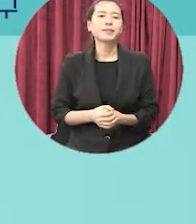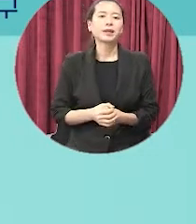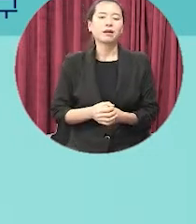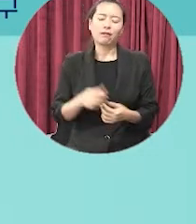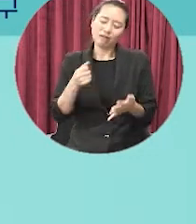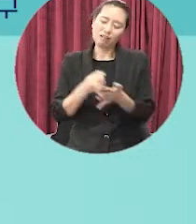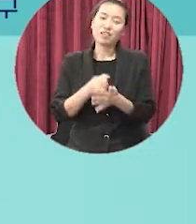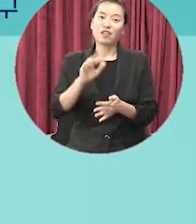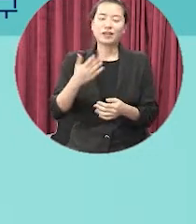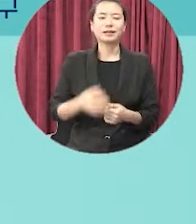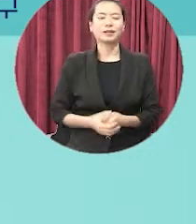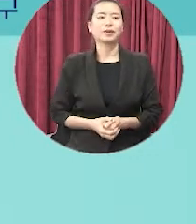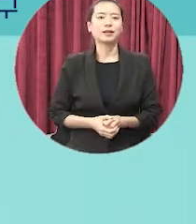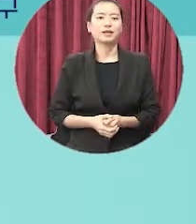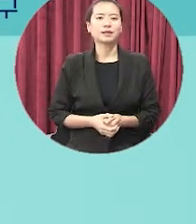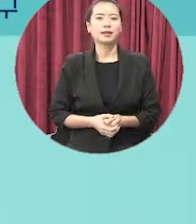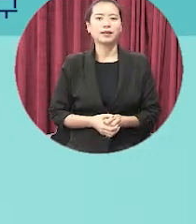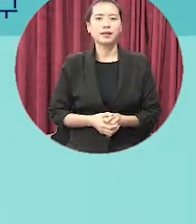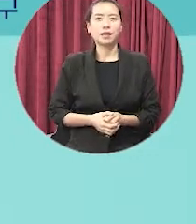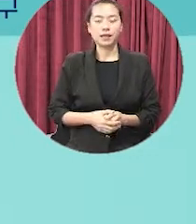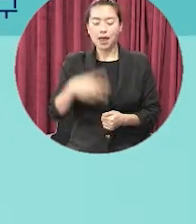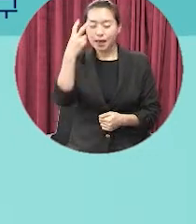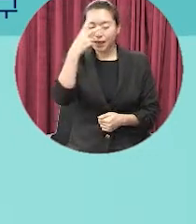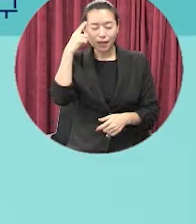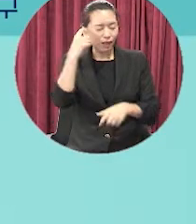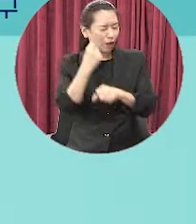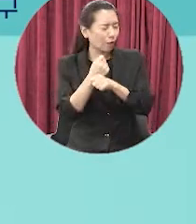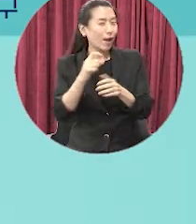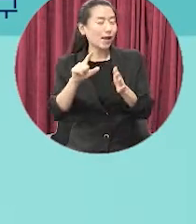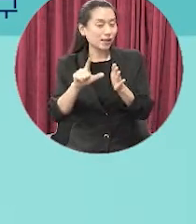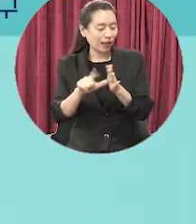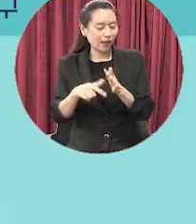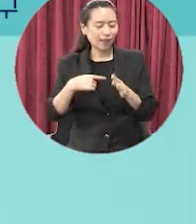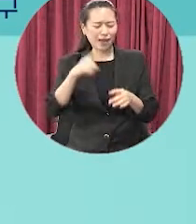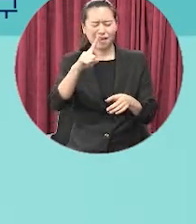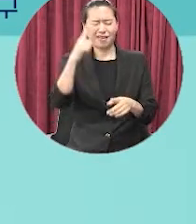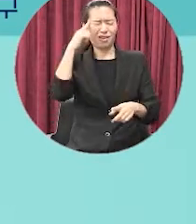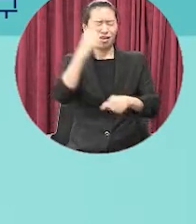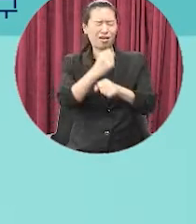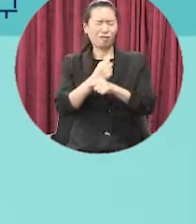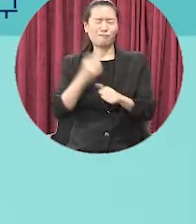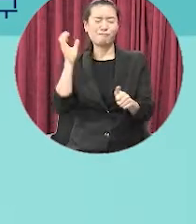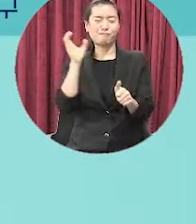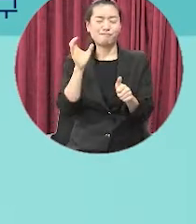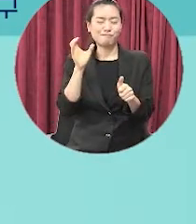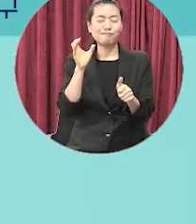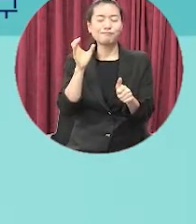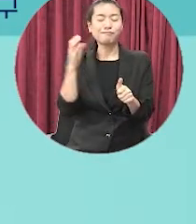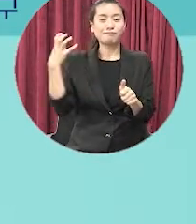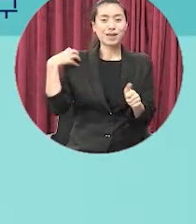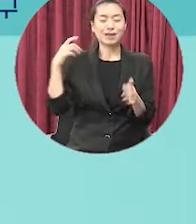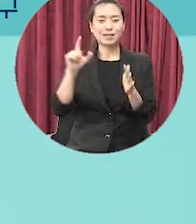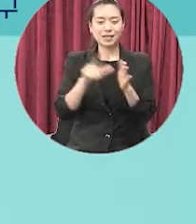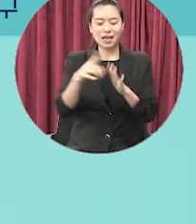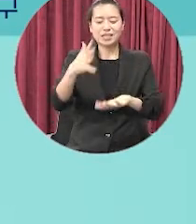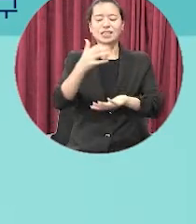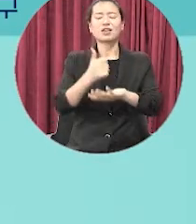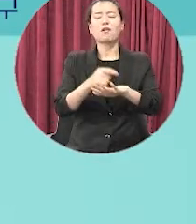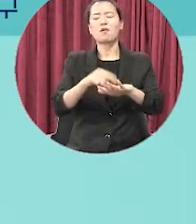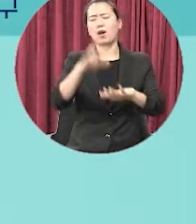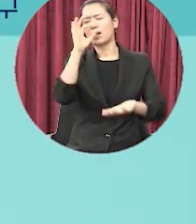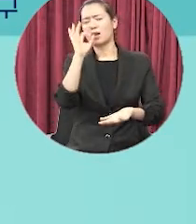저희가 그 관찰 연구를 하게 될 때 내가 했던 하나의 연구가 있으면 그 결과를 가지고 이기에